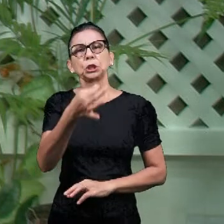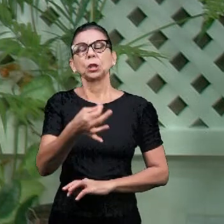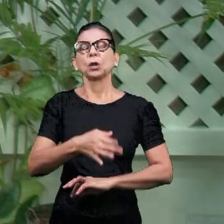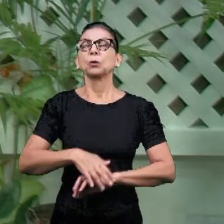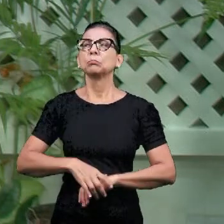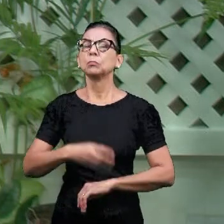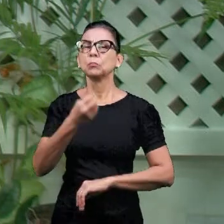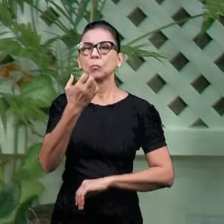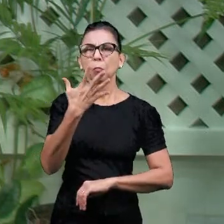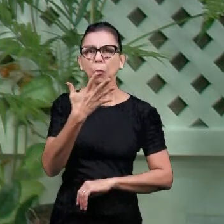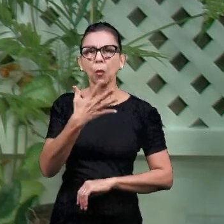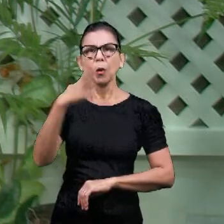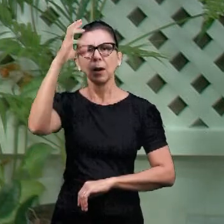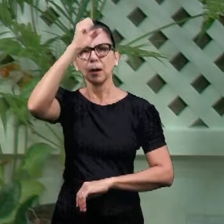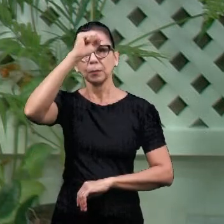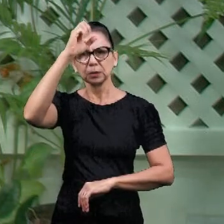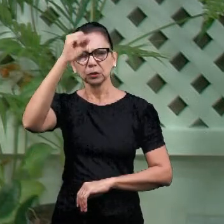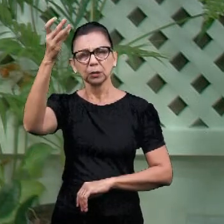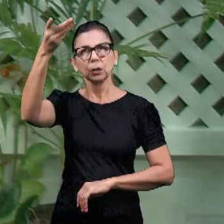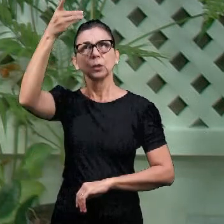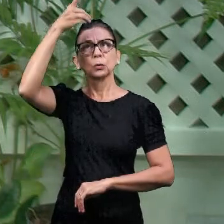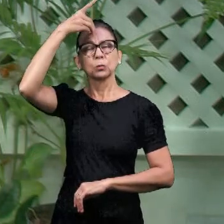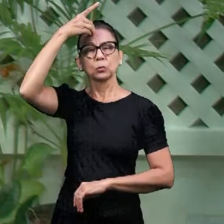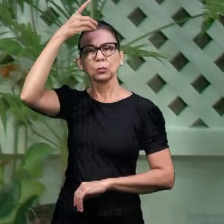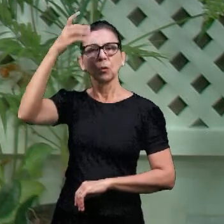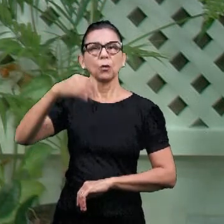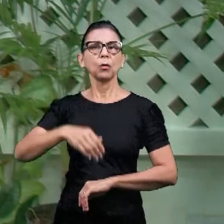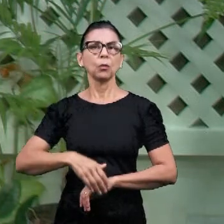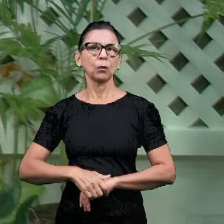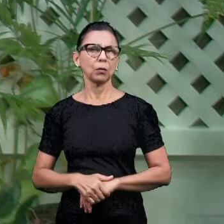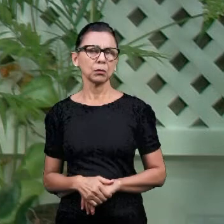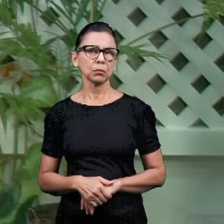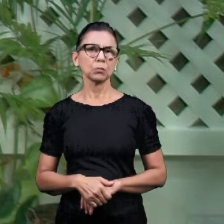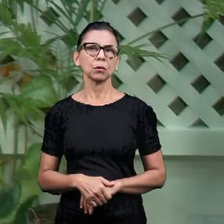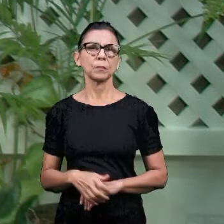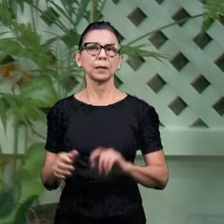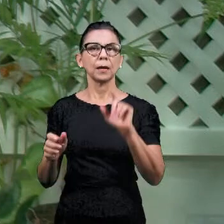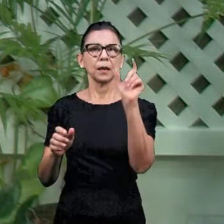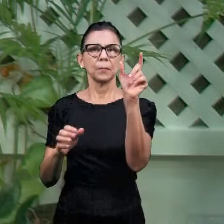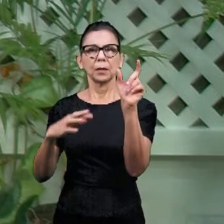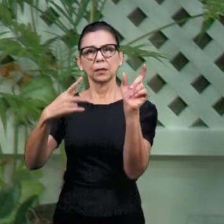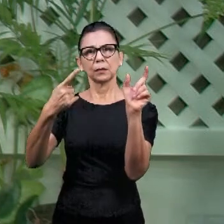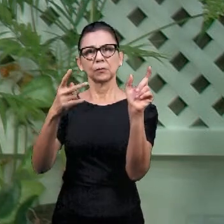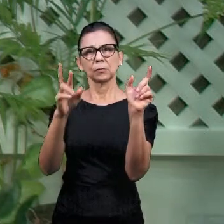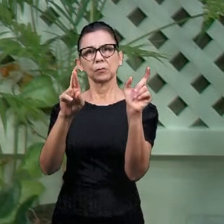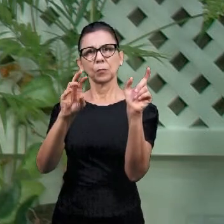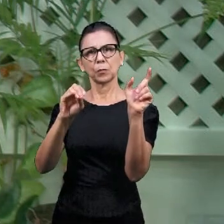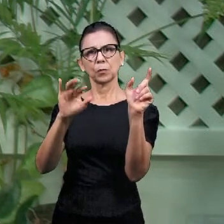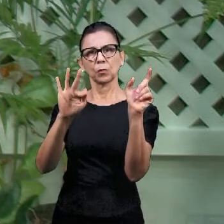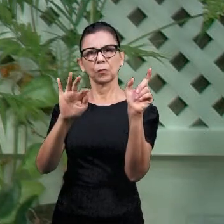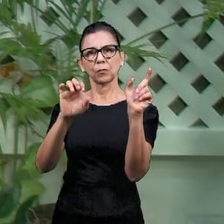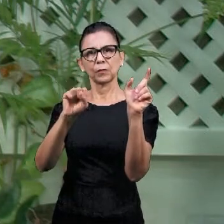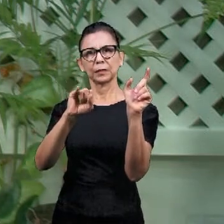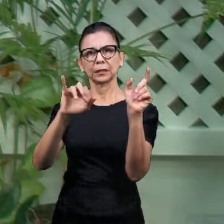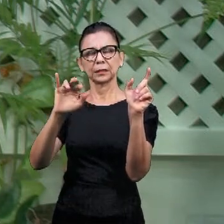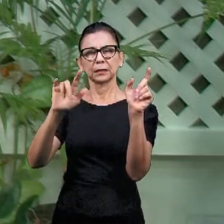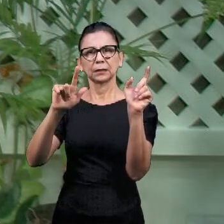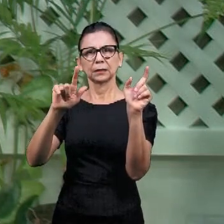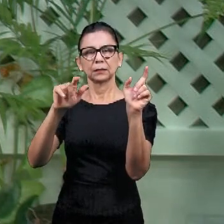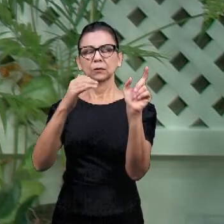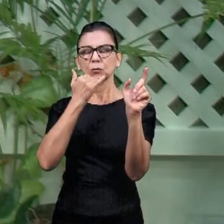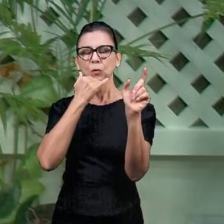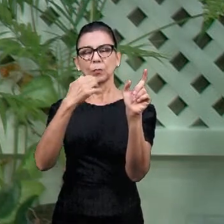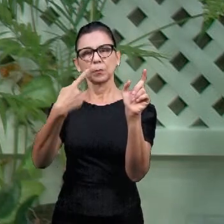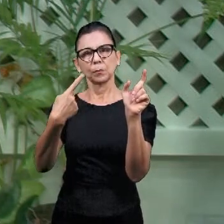très importante sur les dons spirituels, sur la parole de prophétie en hébreu. Quelle bonne chose, quelle participation, c'est ça